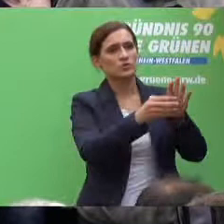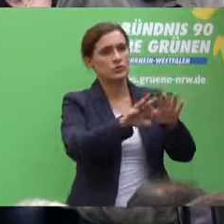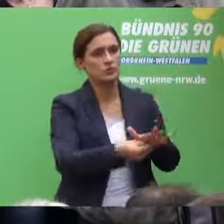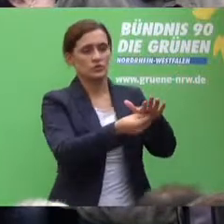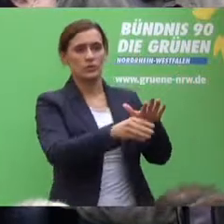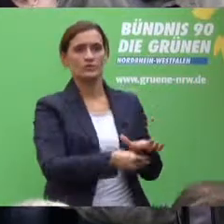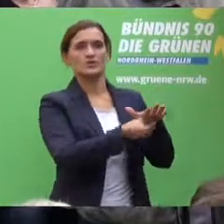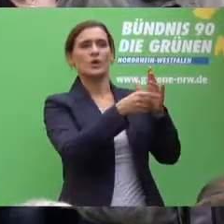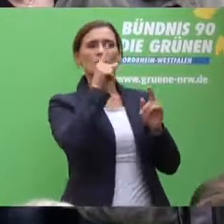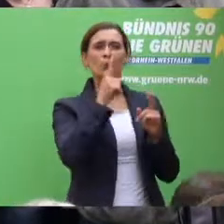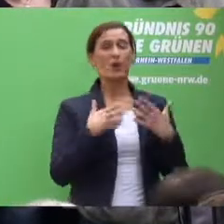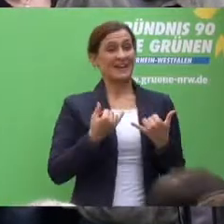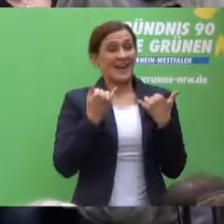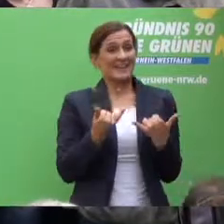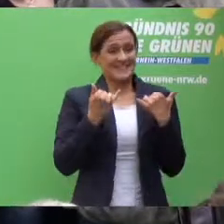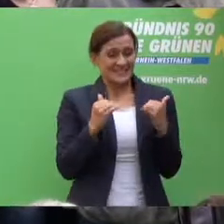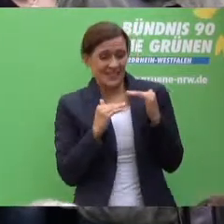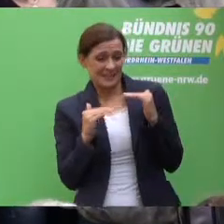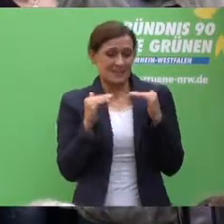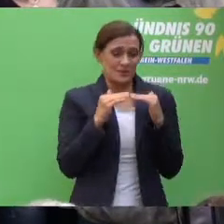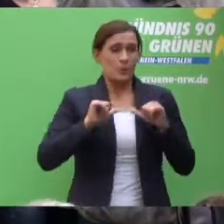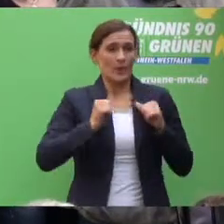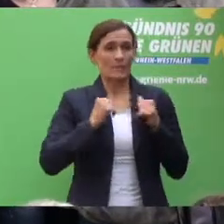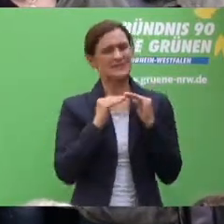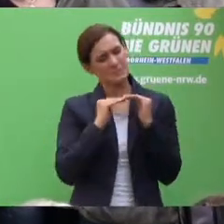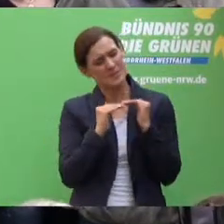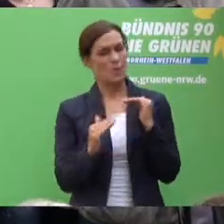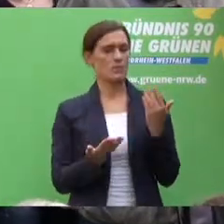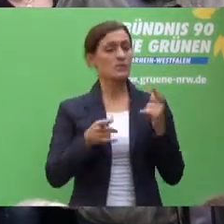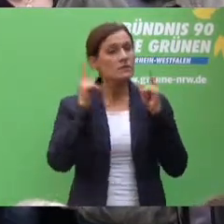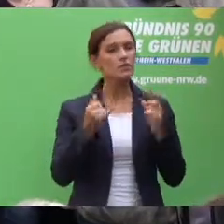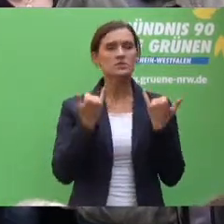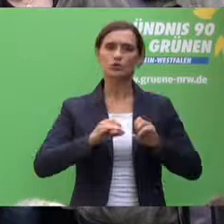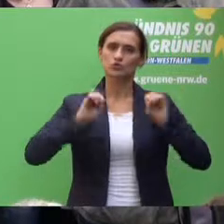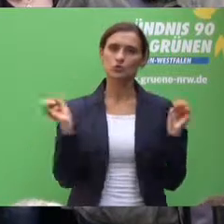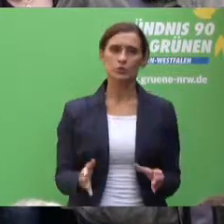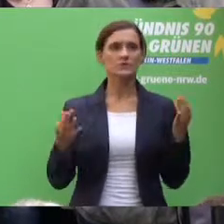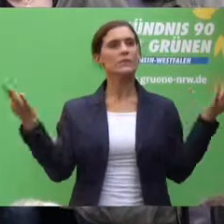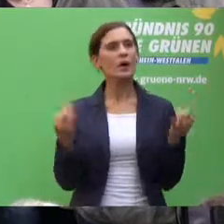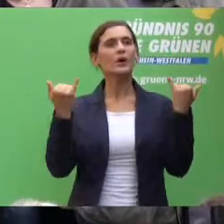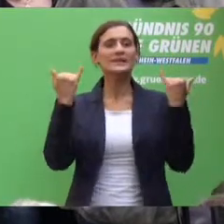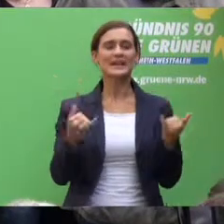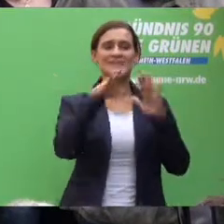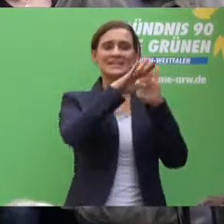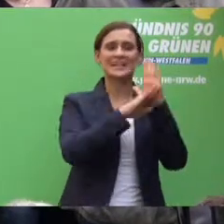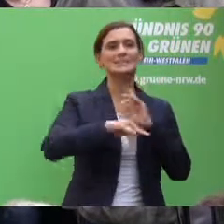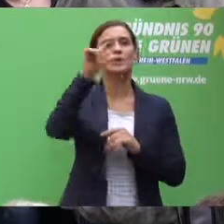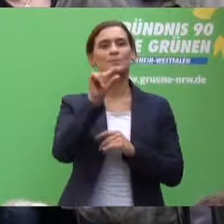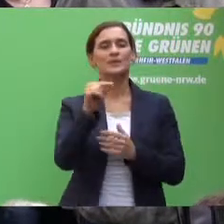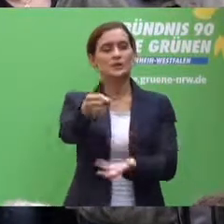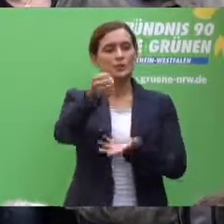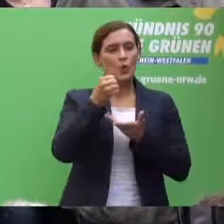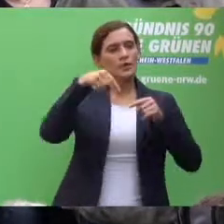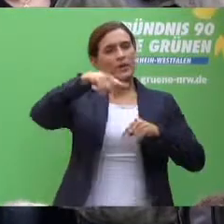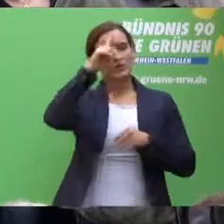ein Existenzminimum. Wir müssen damit Schluss machen. Wir brauchen endlich einen gesetzlichen Mindestlohn in Deutschland, wie es